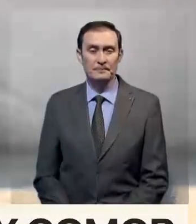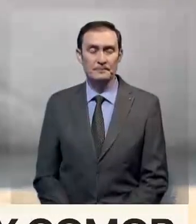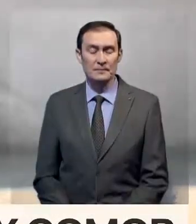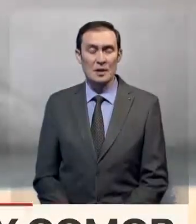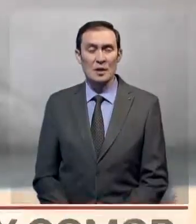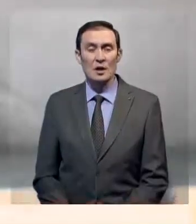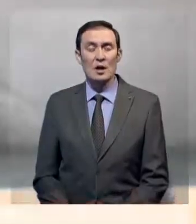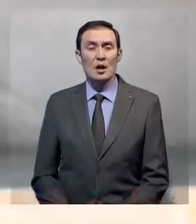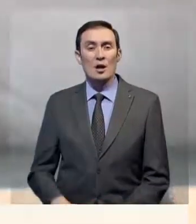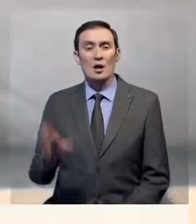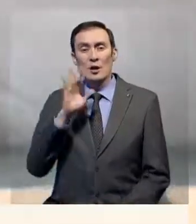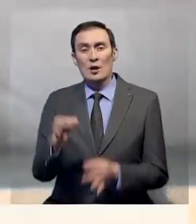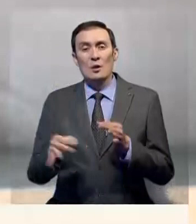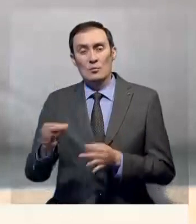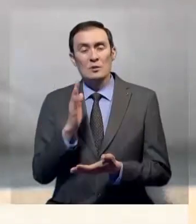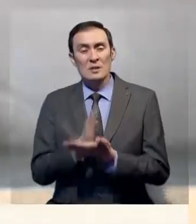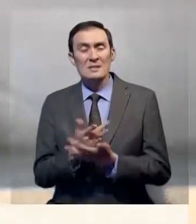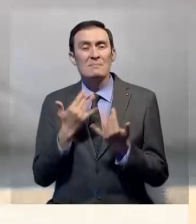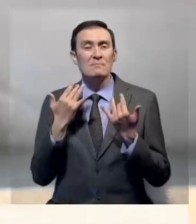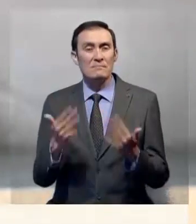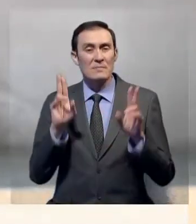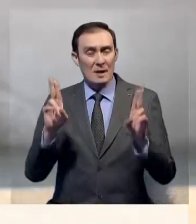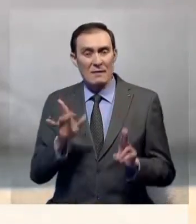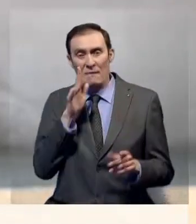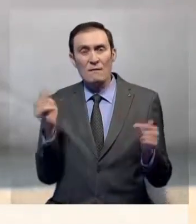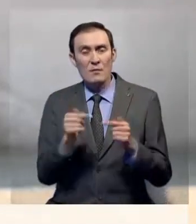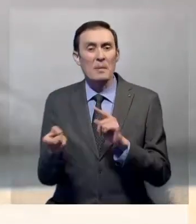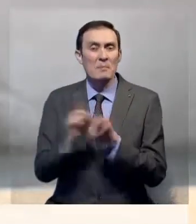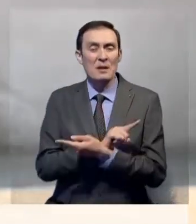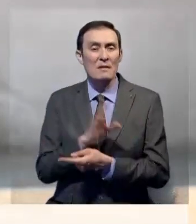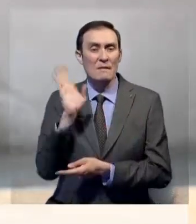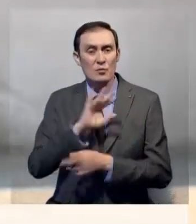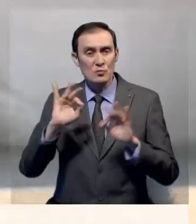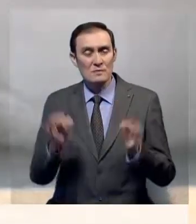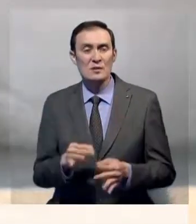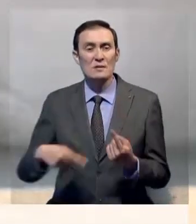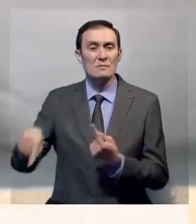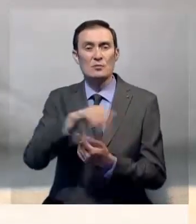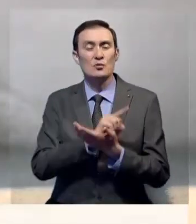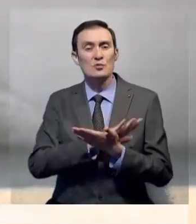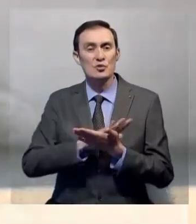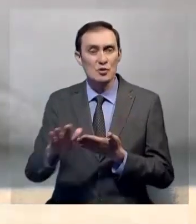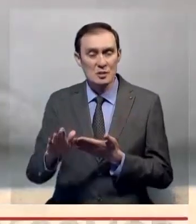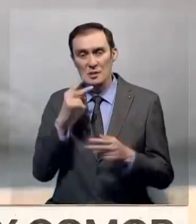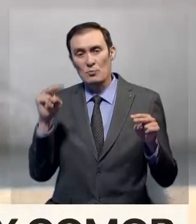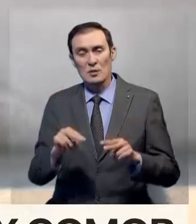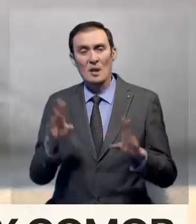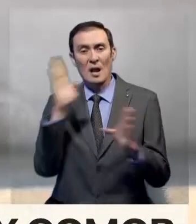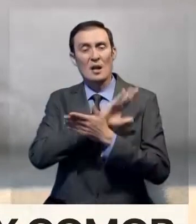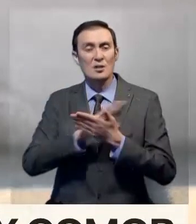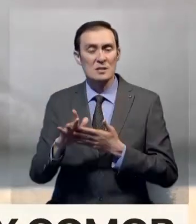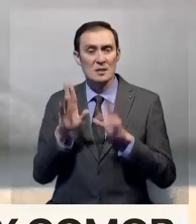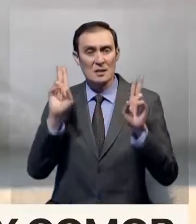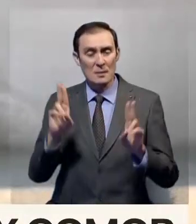К искусственным прудам выставляются определенные требования. Своевременно менять в них воду, содержать окрестности в чистоте, соблюдать экологические